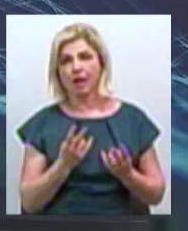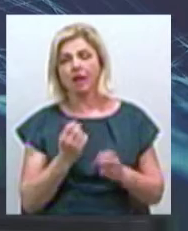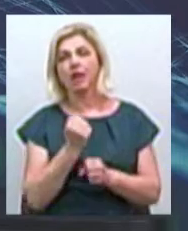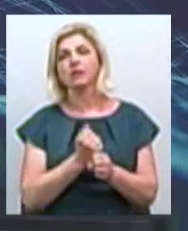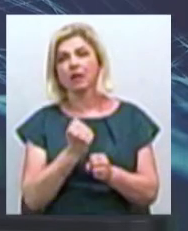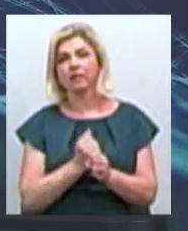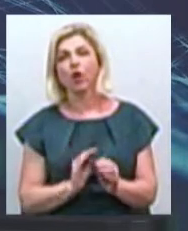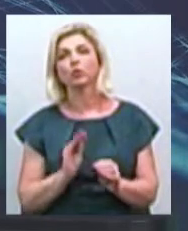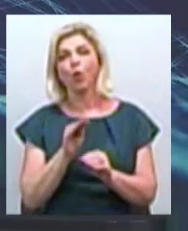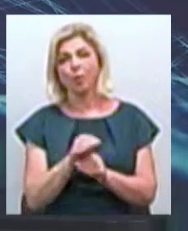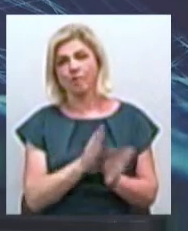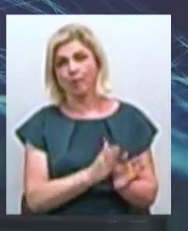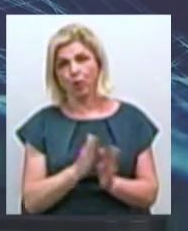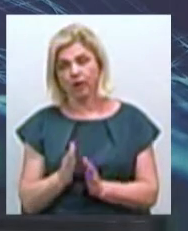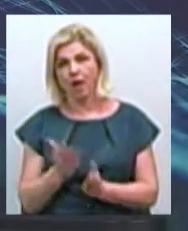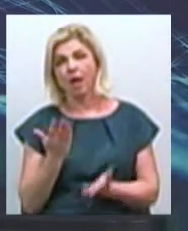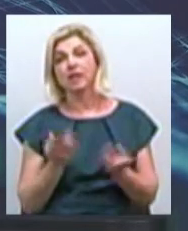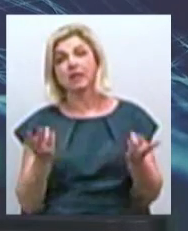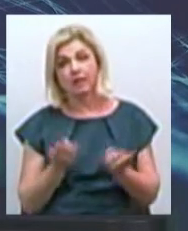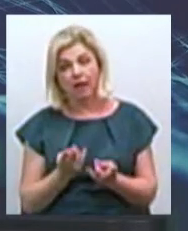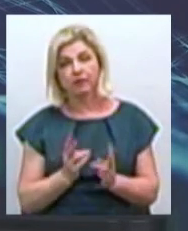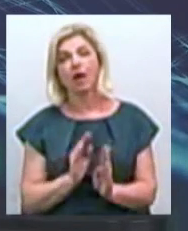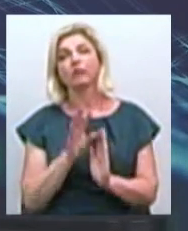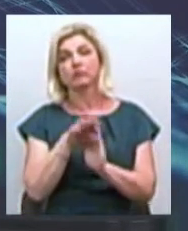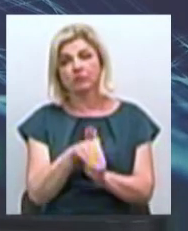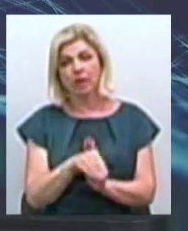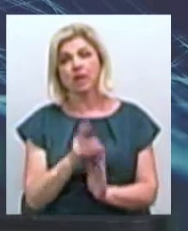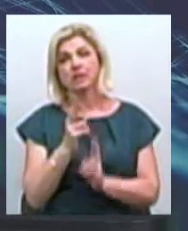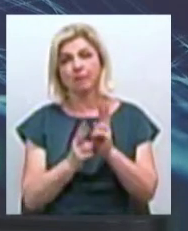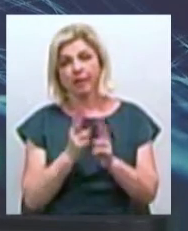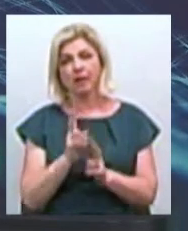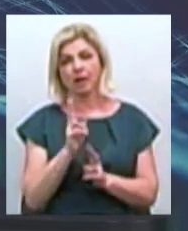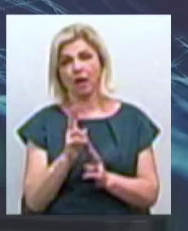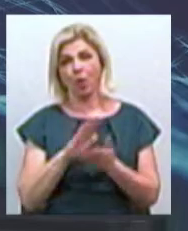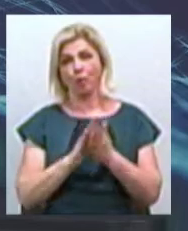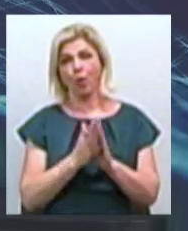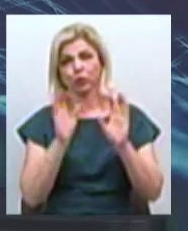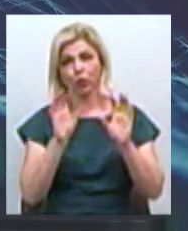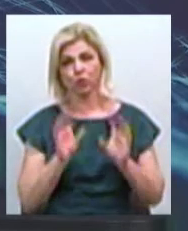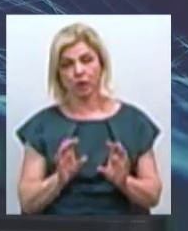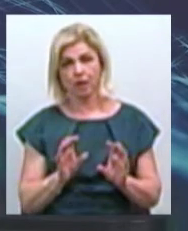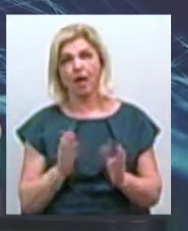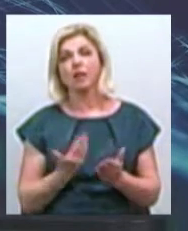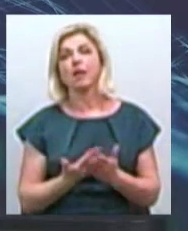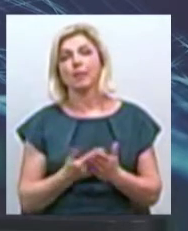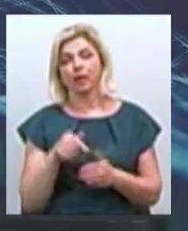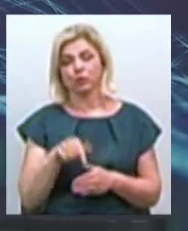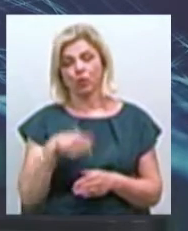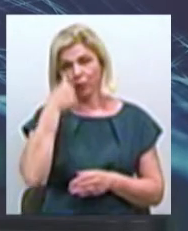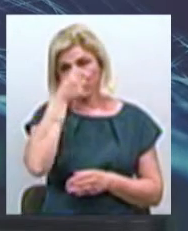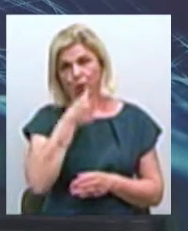якщо потрібно вносити там зміни до положення, оскільки ми на кожному етапі, от у нас, наприклад, в цьому році це